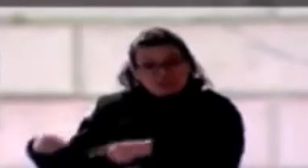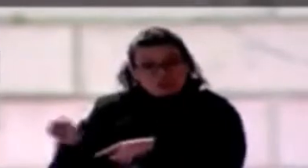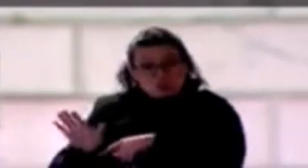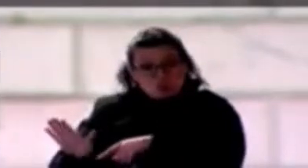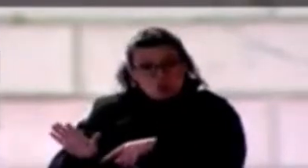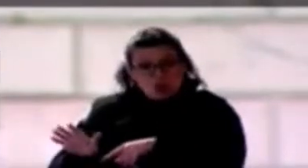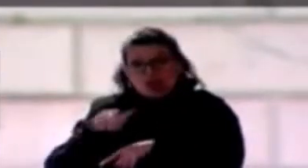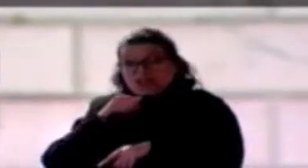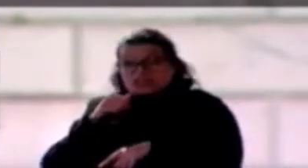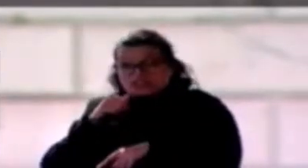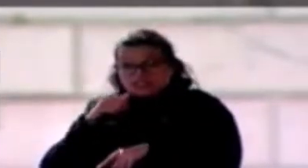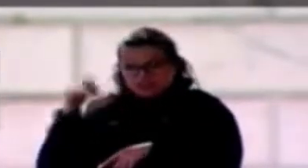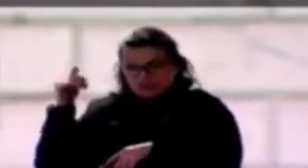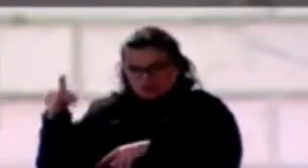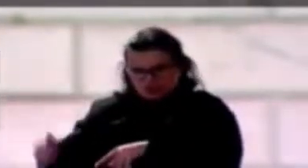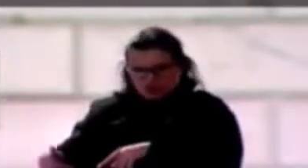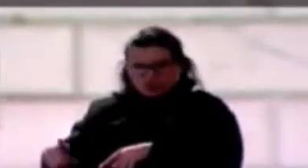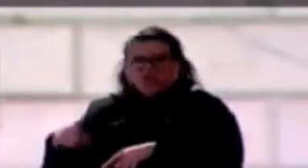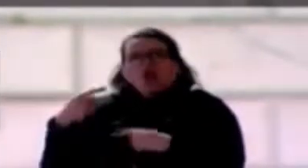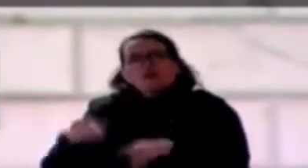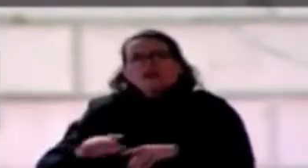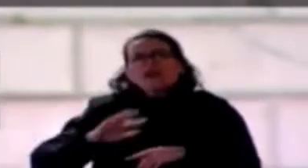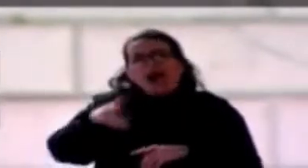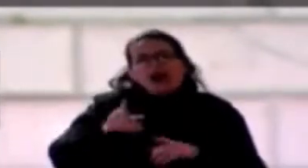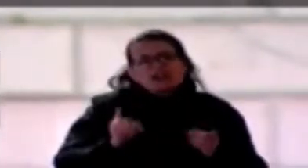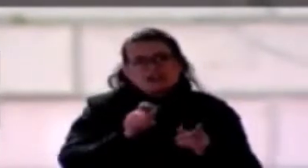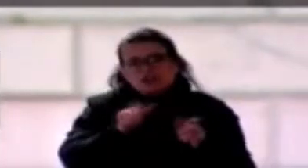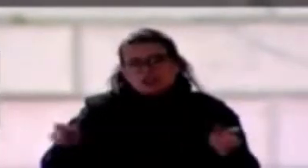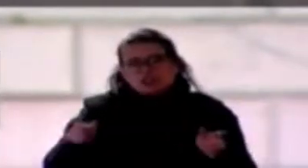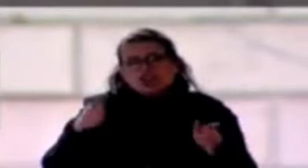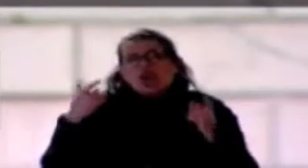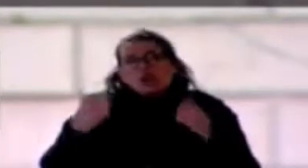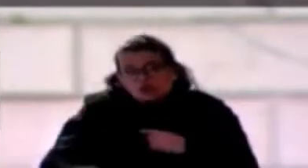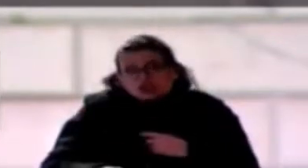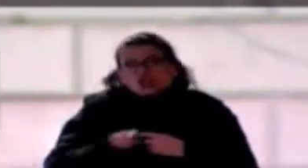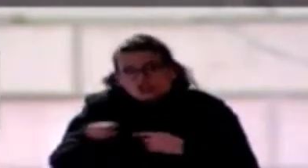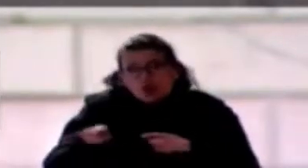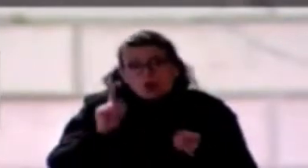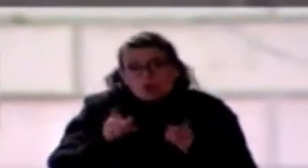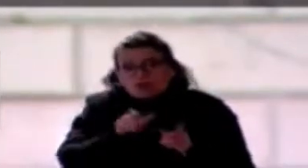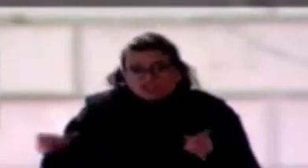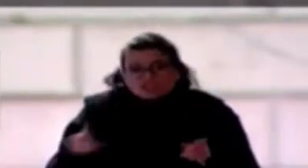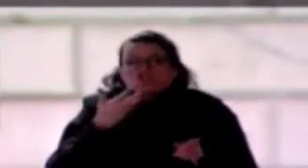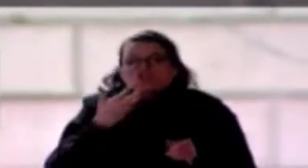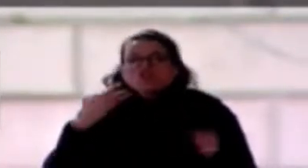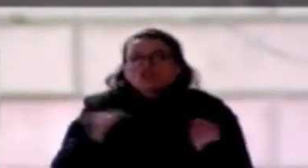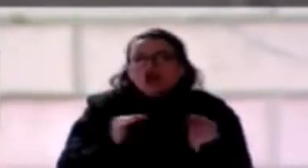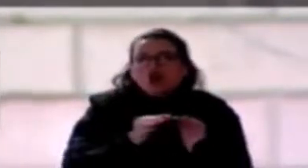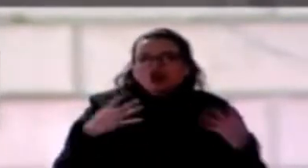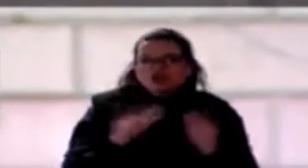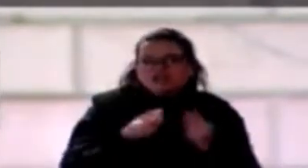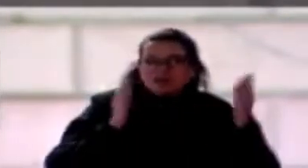politici che con la mafia e che erano scesi a patto e che per i quali la mafia